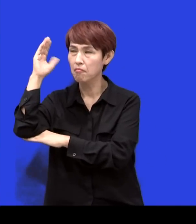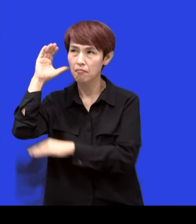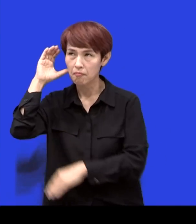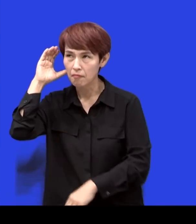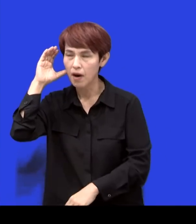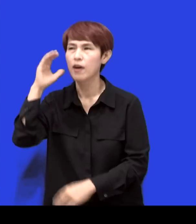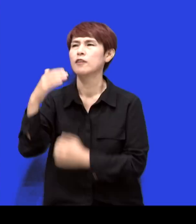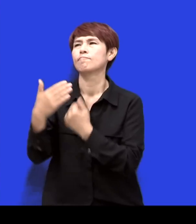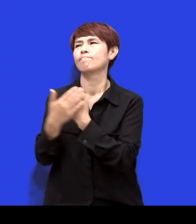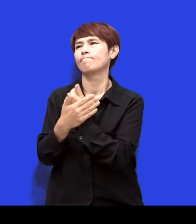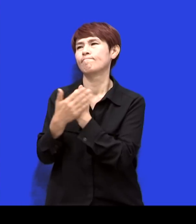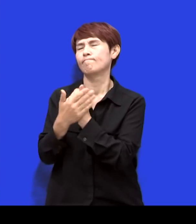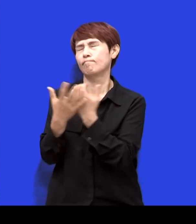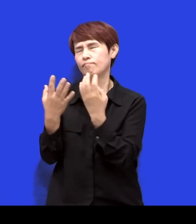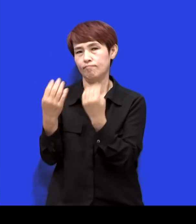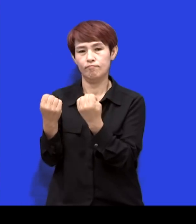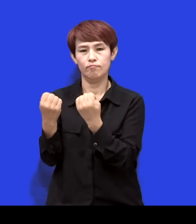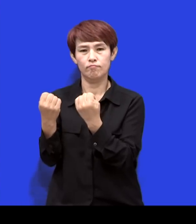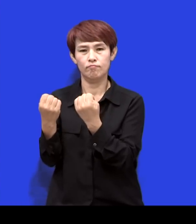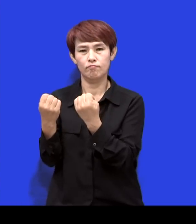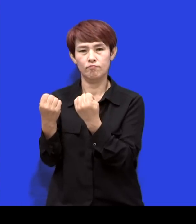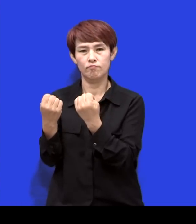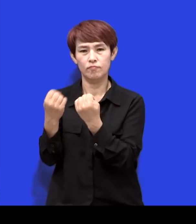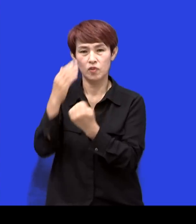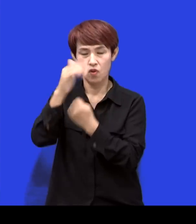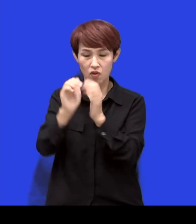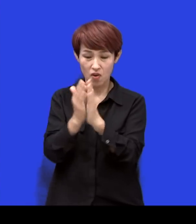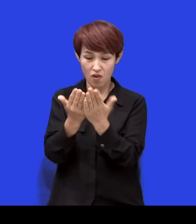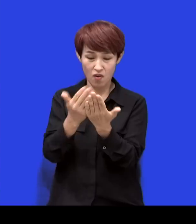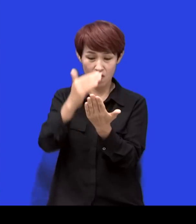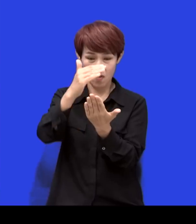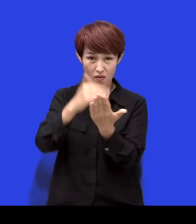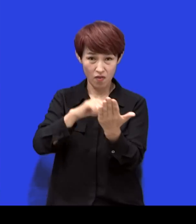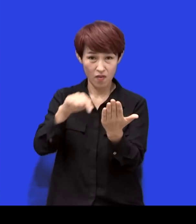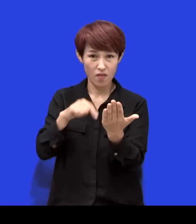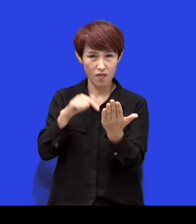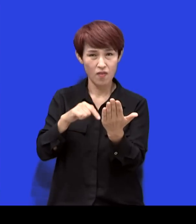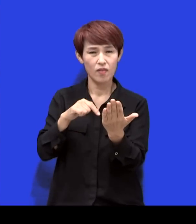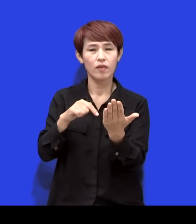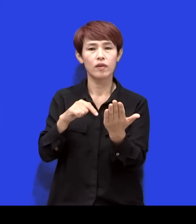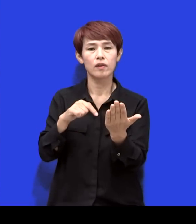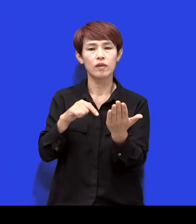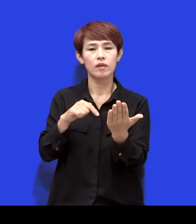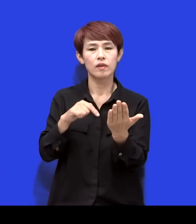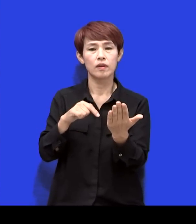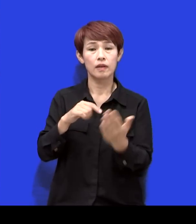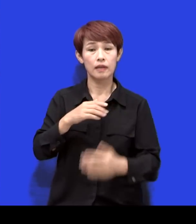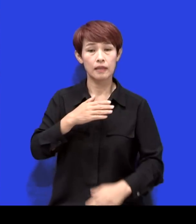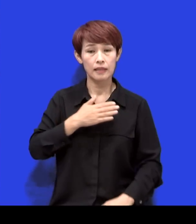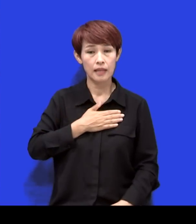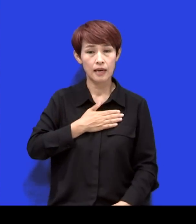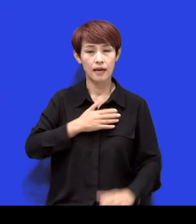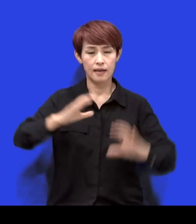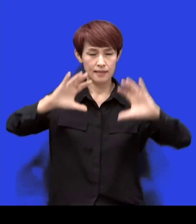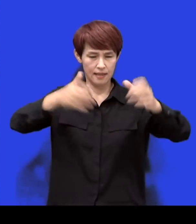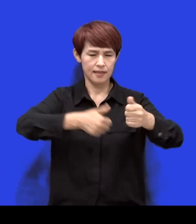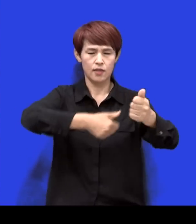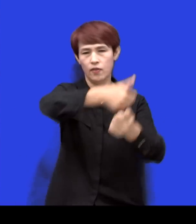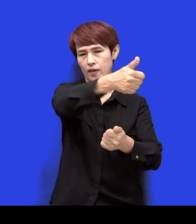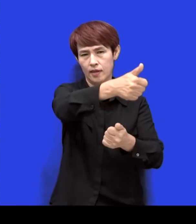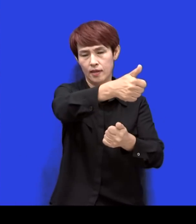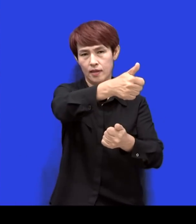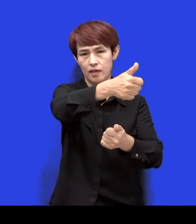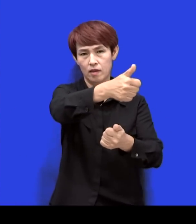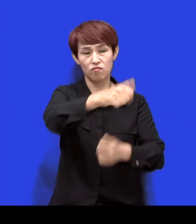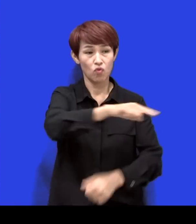되고 그리고 저는 성경 말씀 중에 그걸 그때 많이 되뇌었어요. 예. 아, 내가 다 세상을 이겨노라. 예.